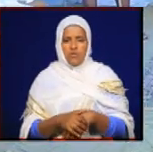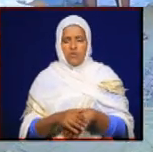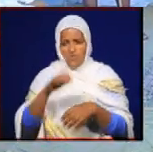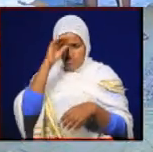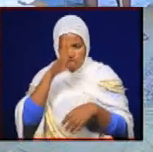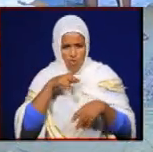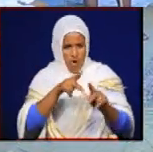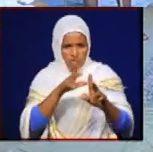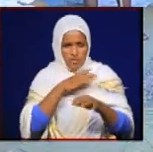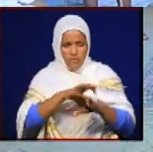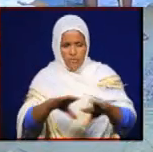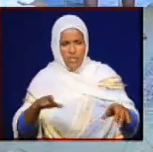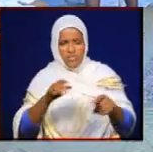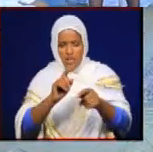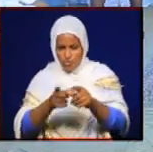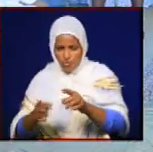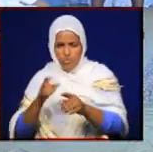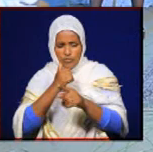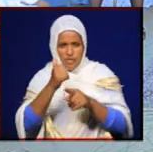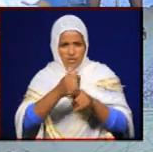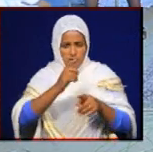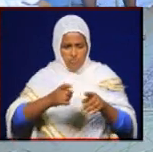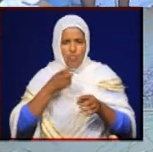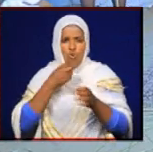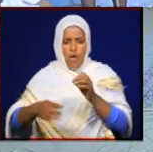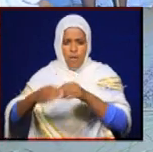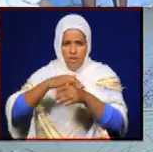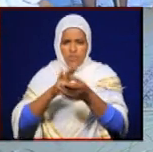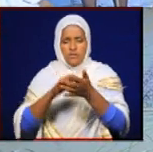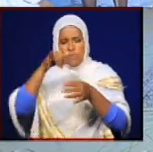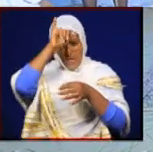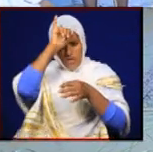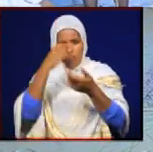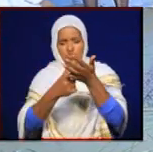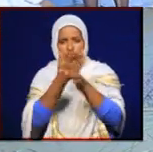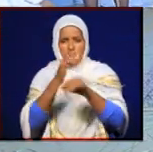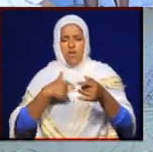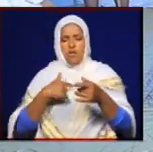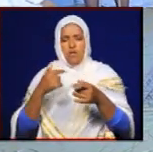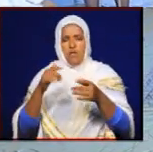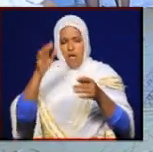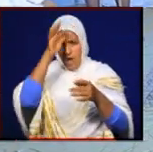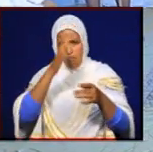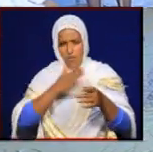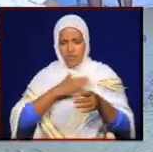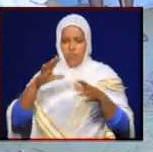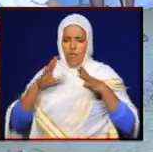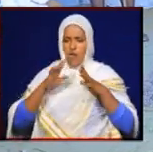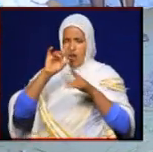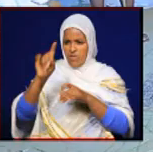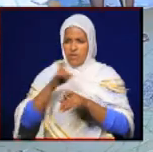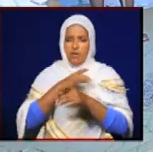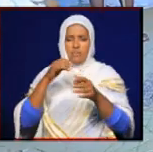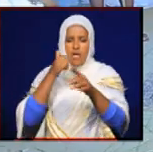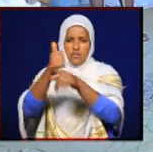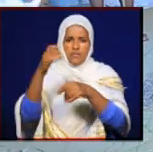ሰማይ አይታረስ መሬት አይተኮስ ብረት አይረስ ውሃ አይታፈስ በእኔ በልጅ ጉዳይ አባቴ በመዓድ አይጠይቅ